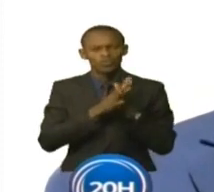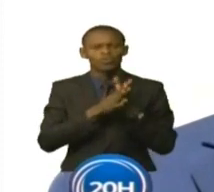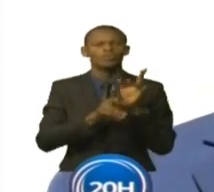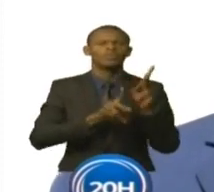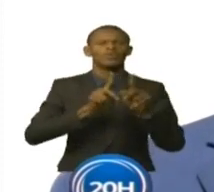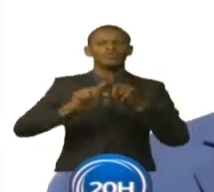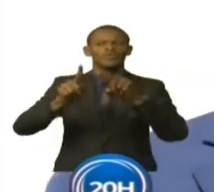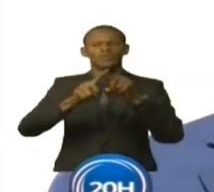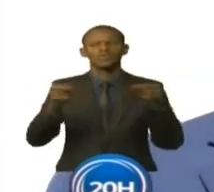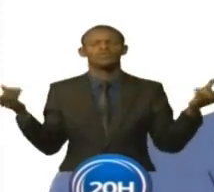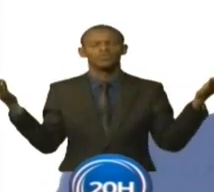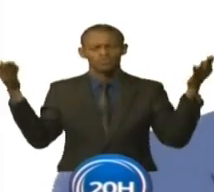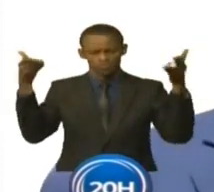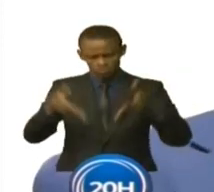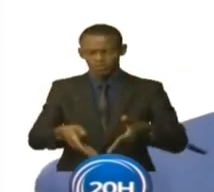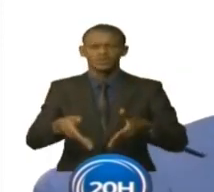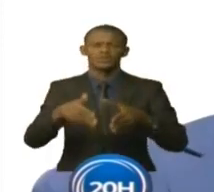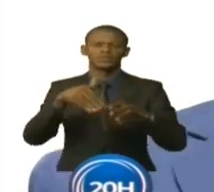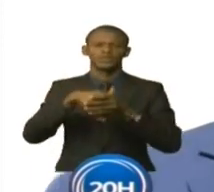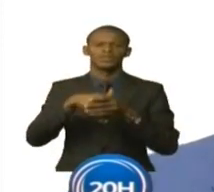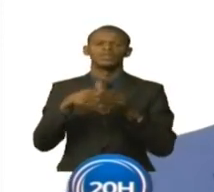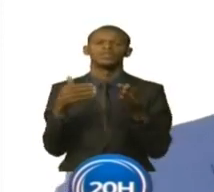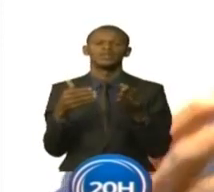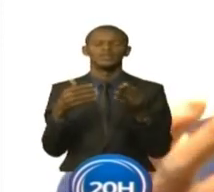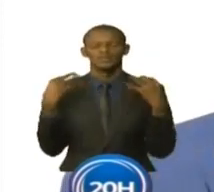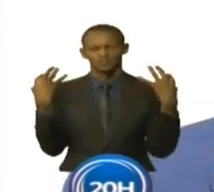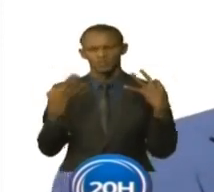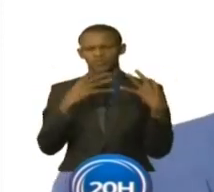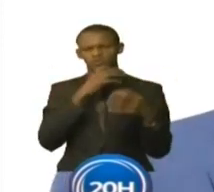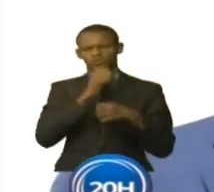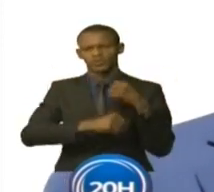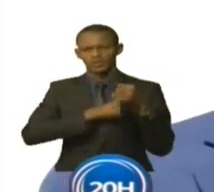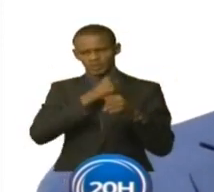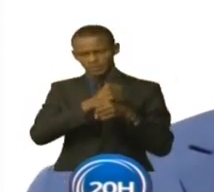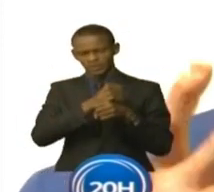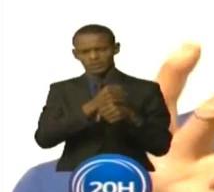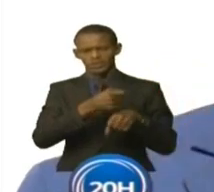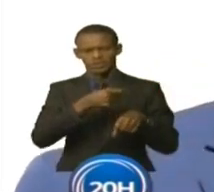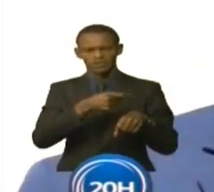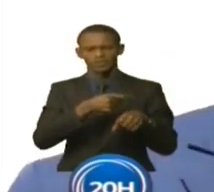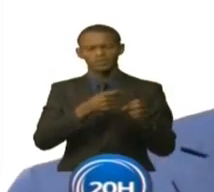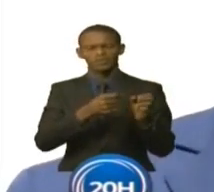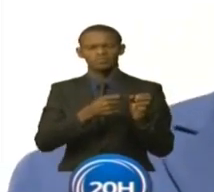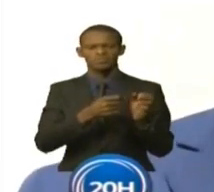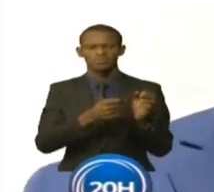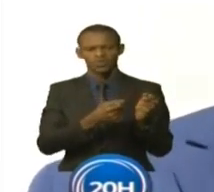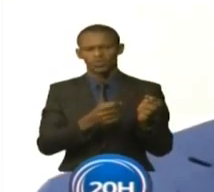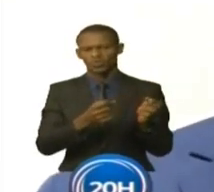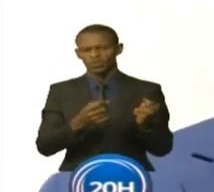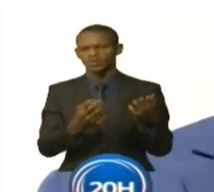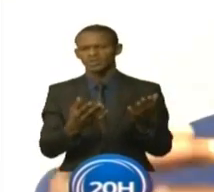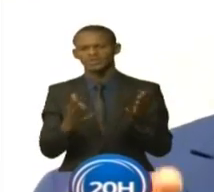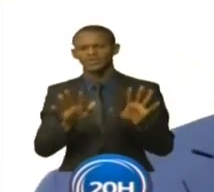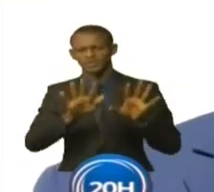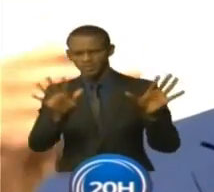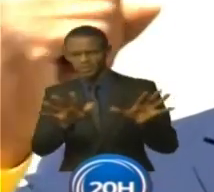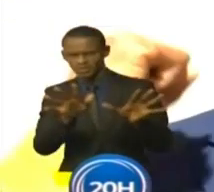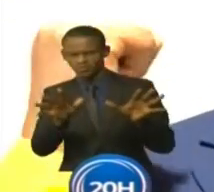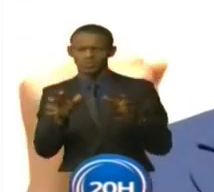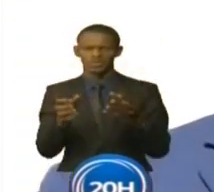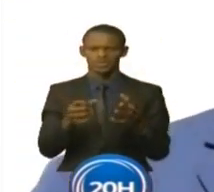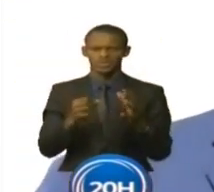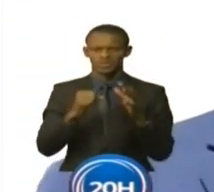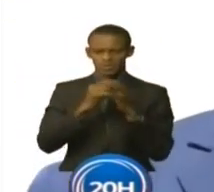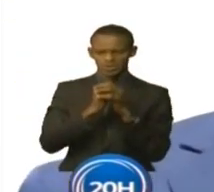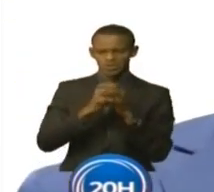c'est un programme fort de rendez-vous avec le Seigneur. Et le dimanche, les deux cultes pour qu'on soit en feu et